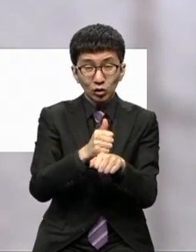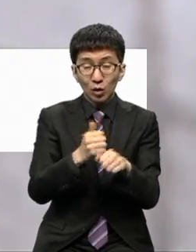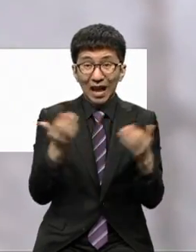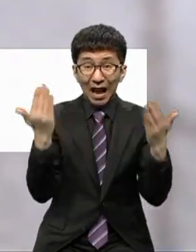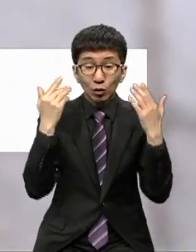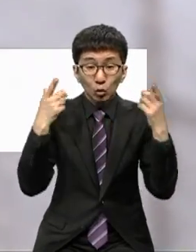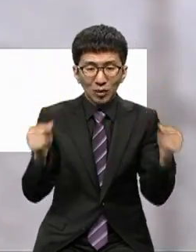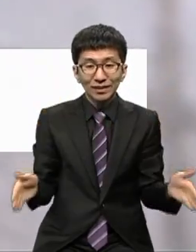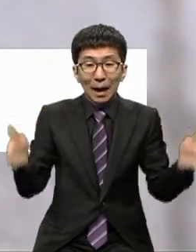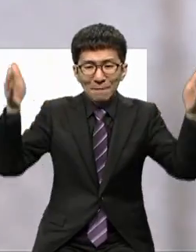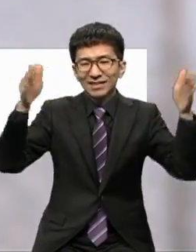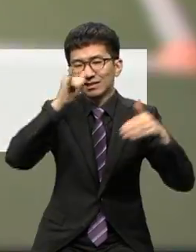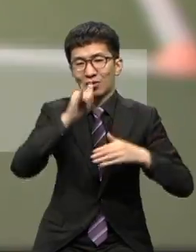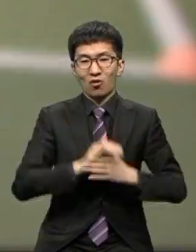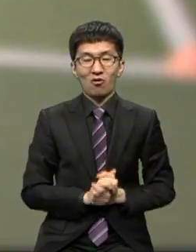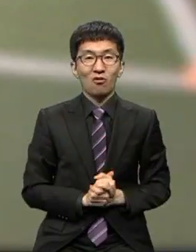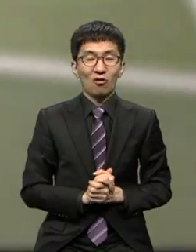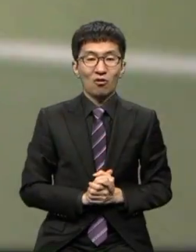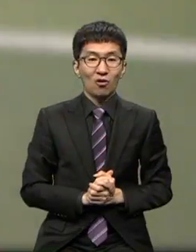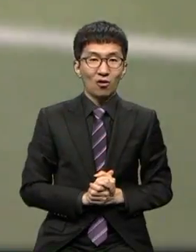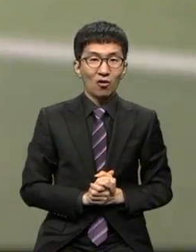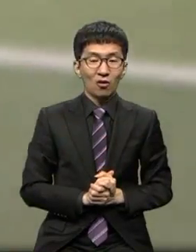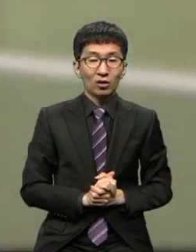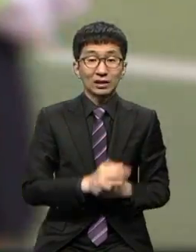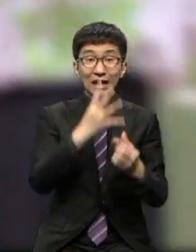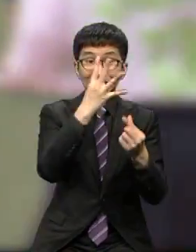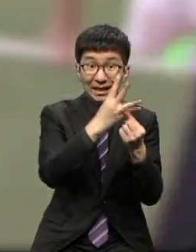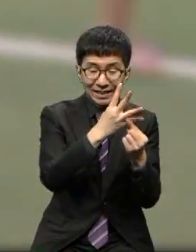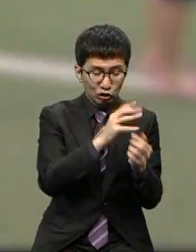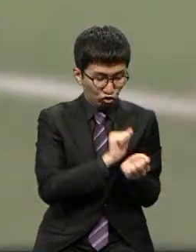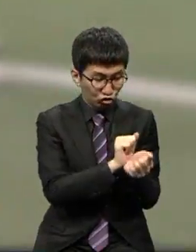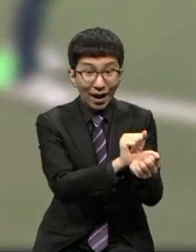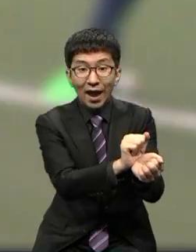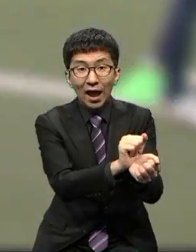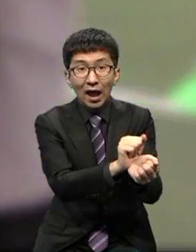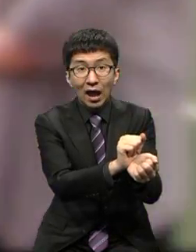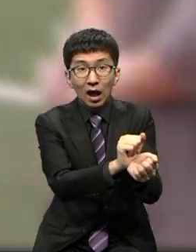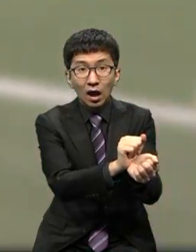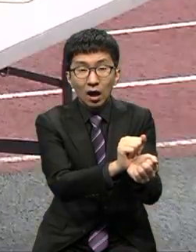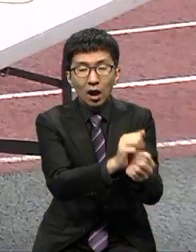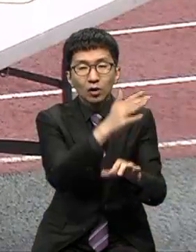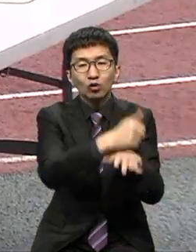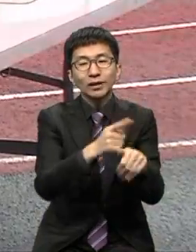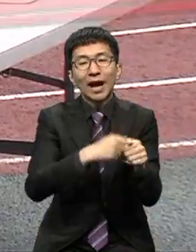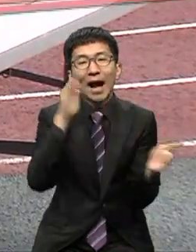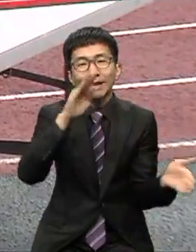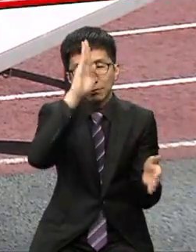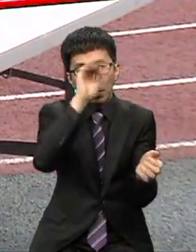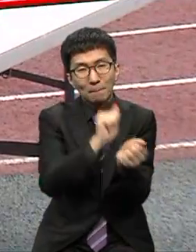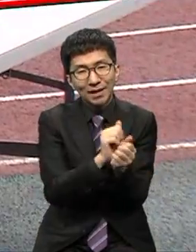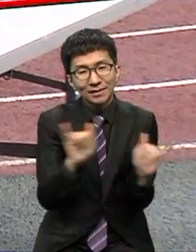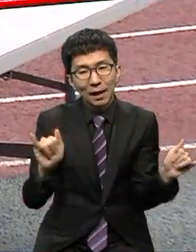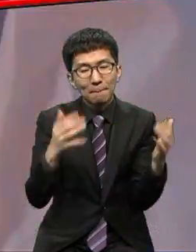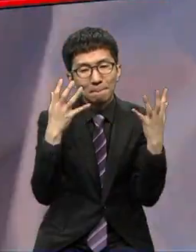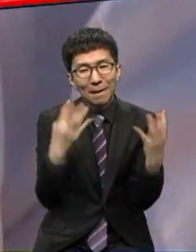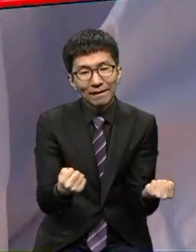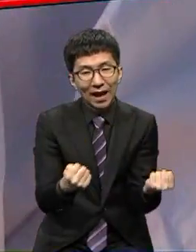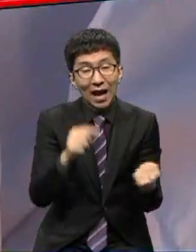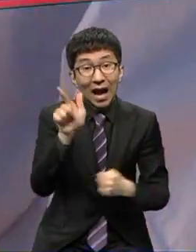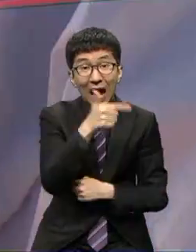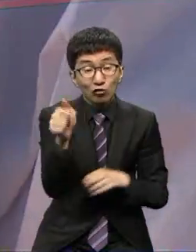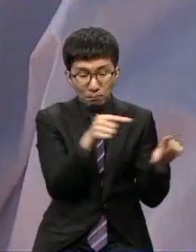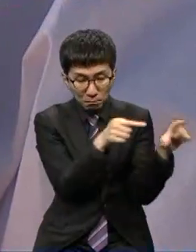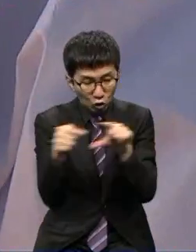학교처럼 칸막이 닫히고 하니까. 4차 유행 속 학생 확진자도 급증해 최근 5일 하루 평균 100명을 훌쩍 넘고